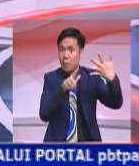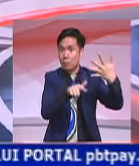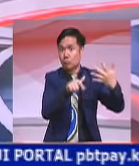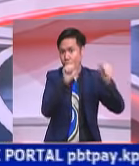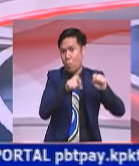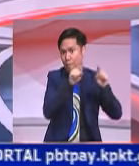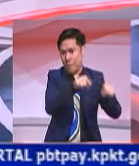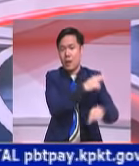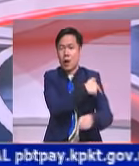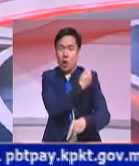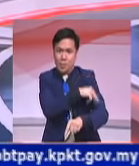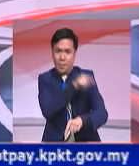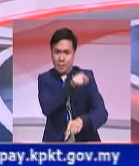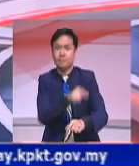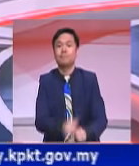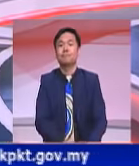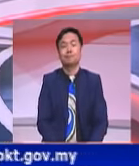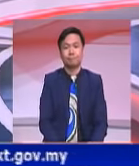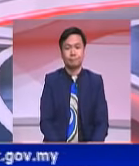Tahir.